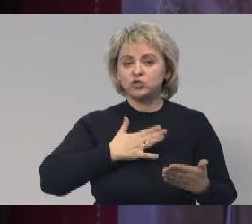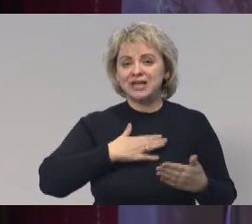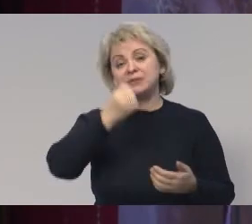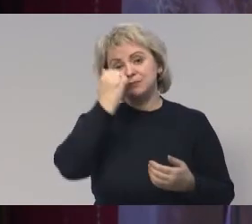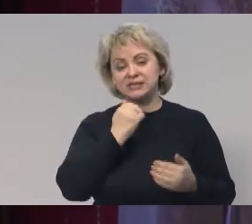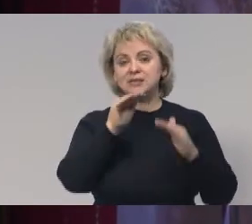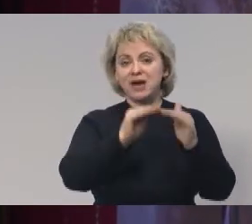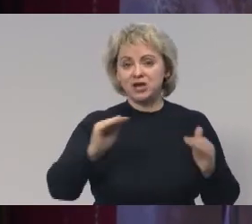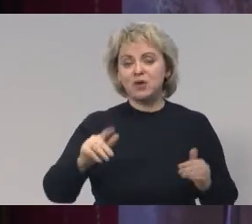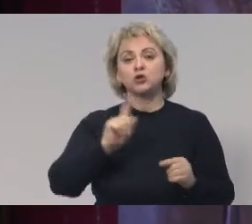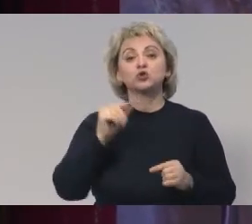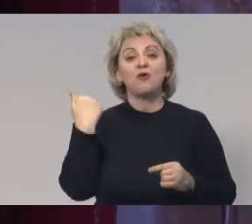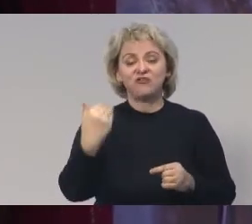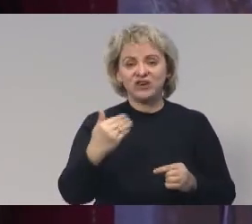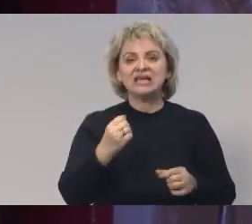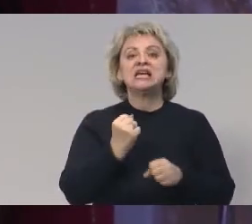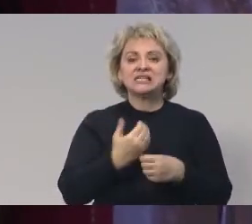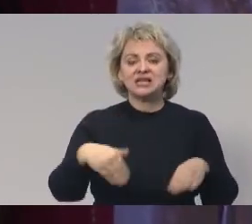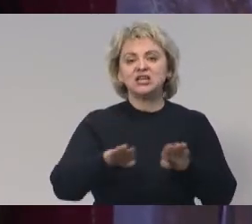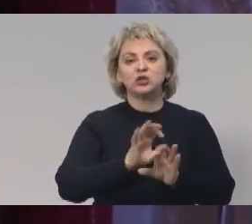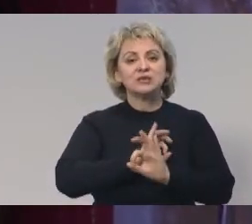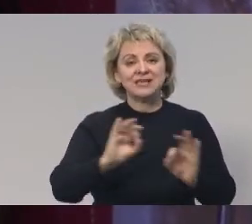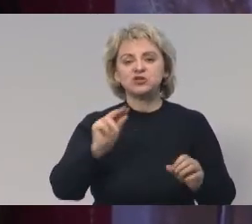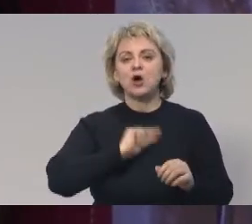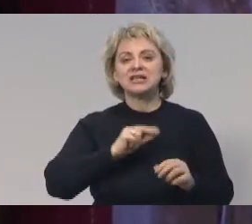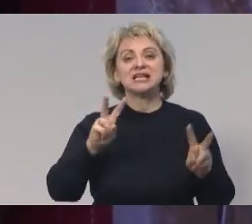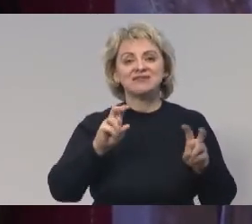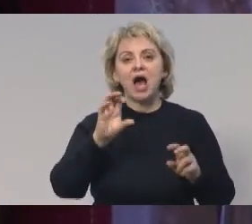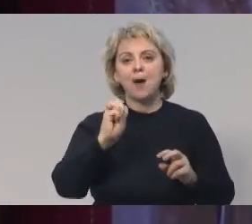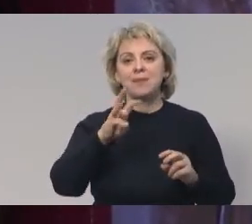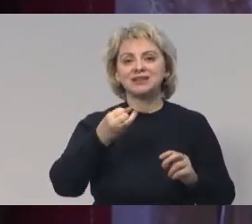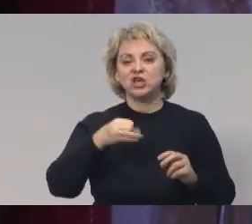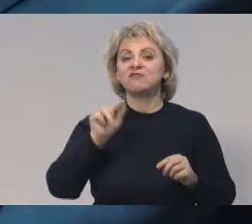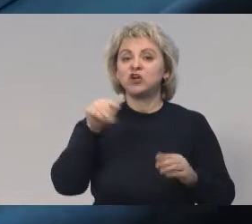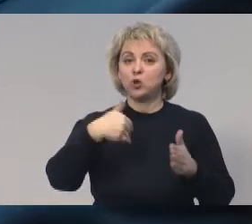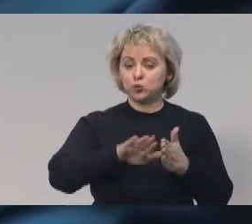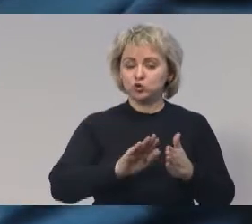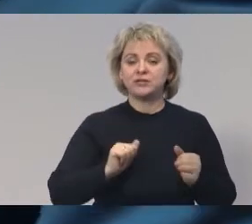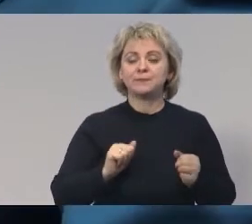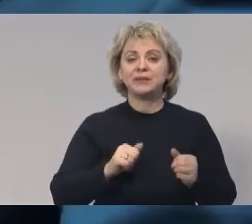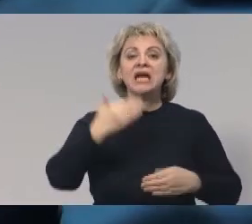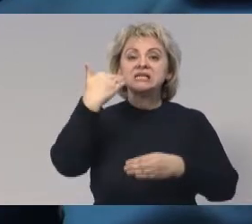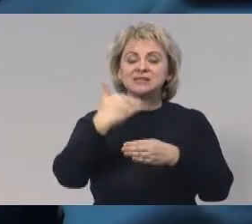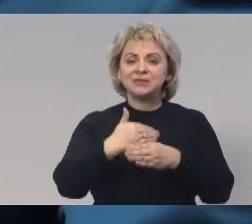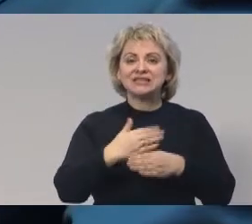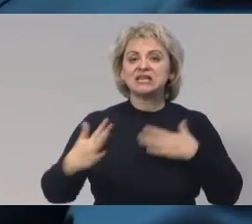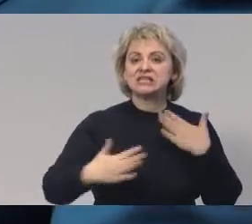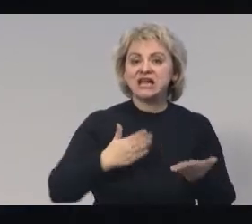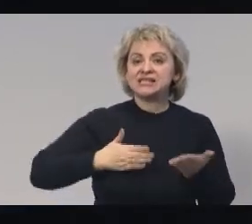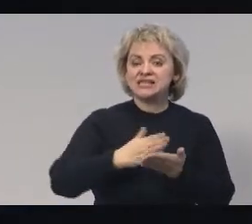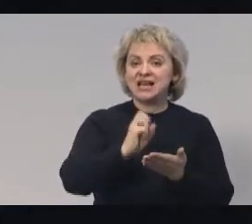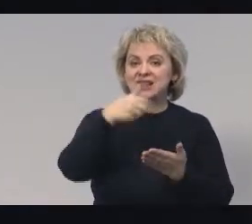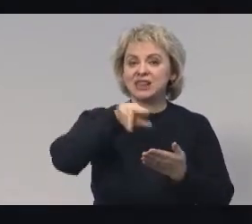спасибо, ребята, за то, что вы создали замечательную работу под названием «Амадей». Вы лучшие. Спектакль «Страсти в стиле